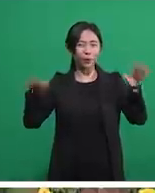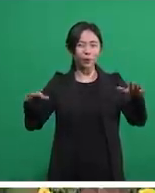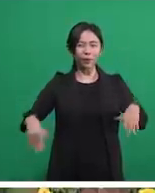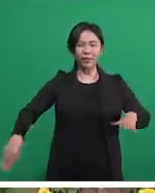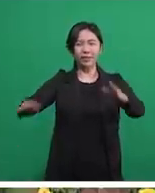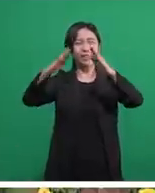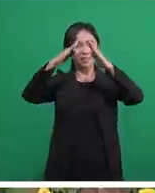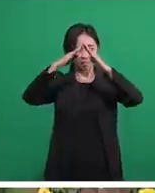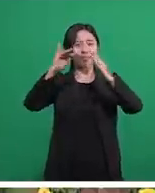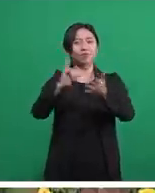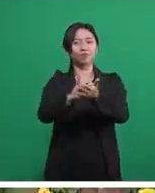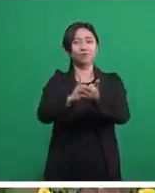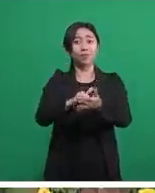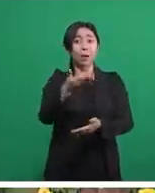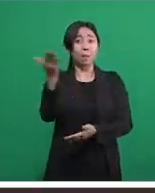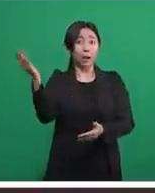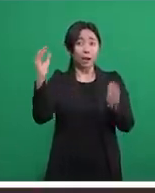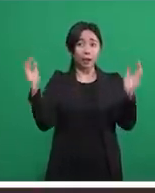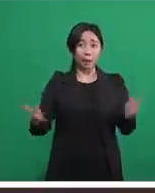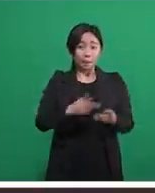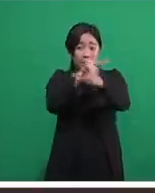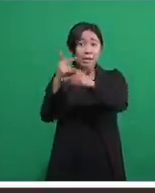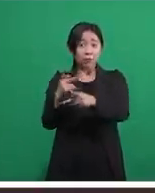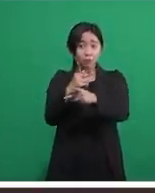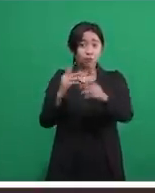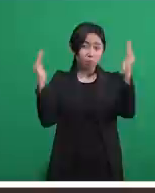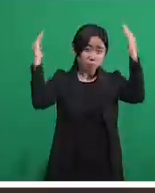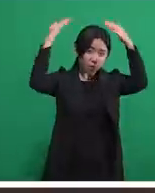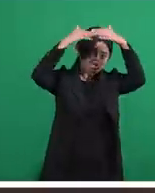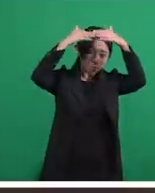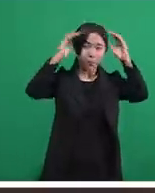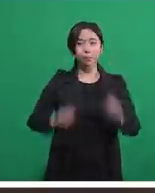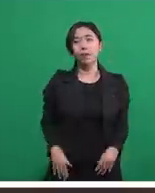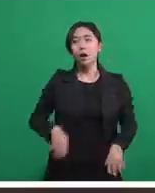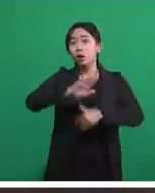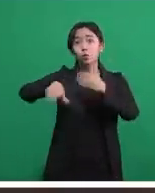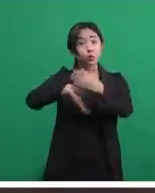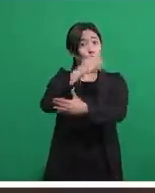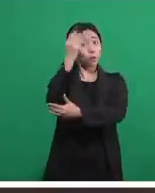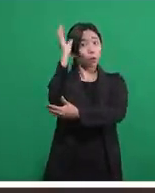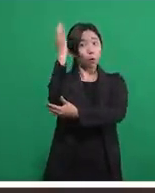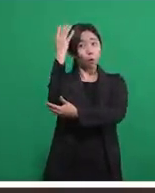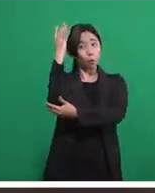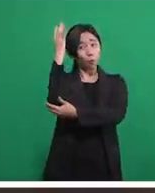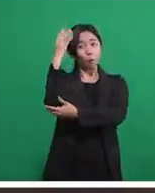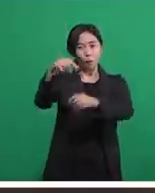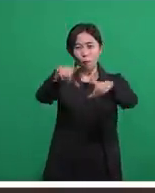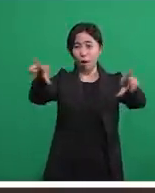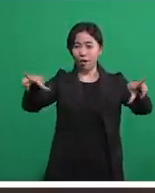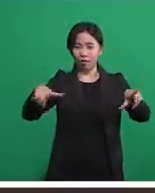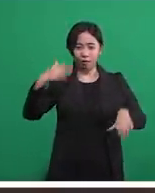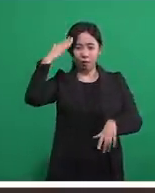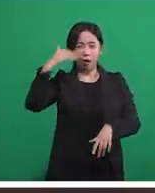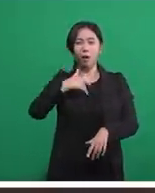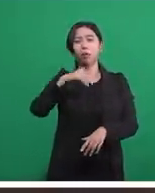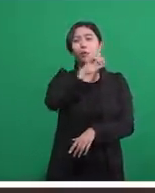di bawahnya. Mereka bernaung di bawah cabang-cabangnya. Maka segala pohon di ladang akan mengetahui bahwa